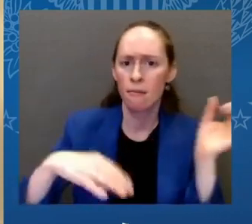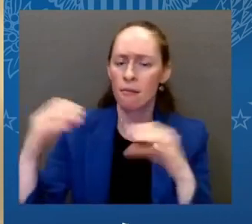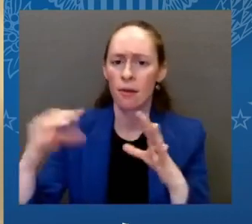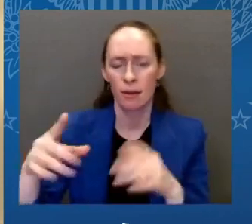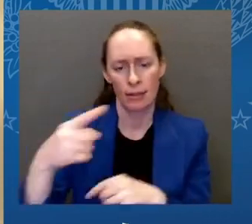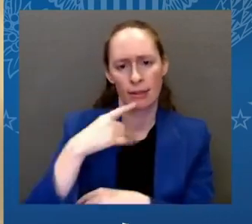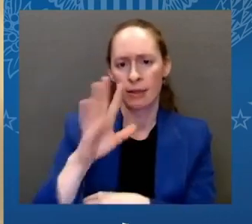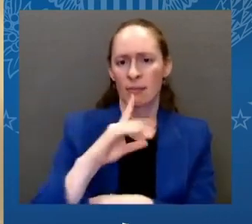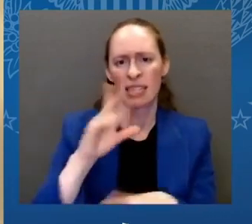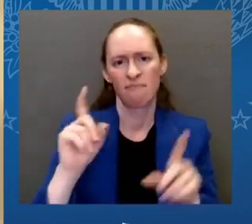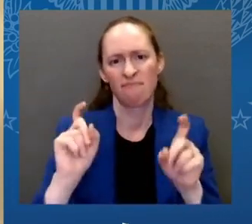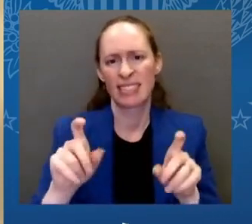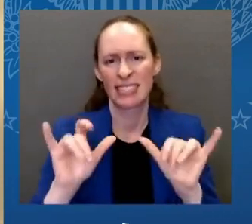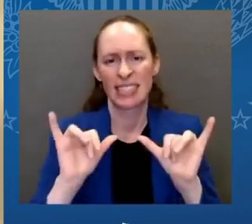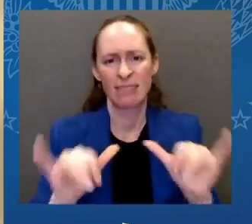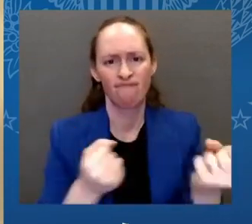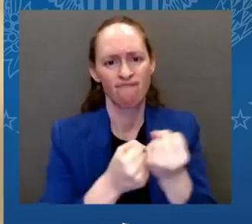варто підтримувати надалі.